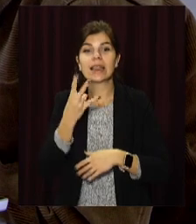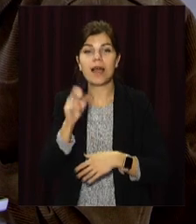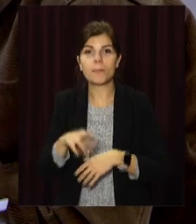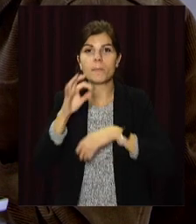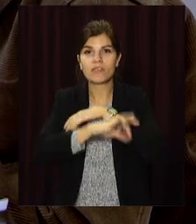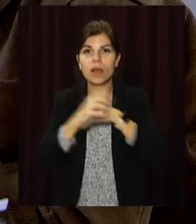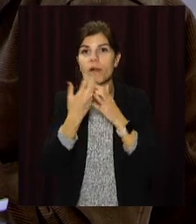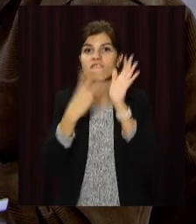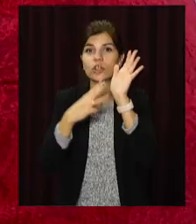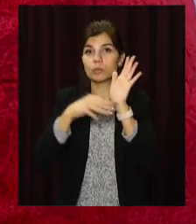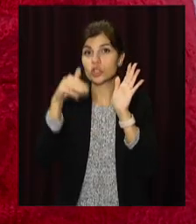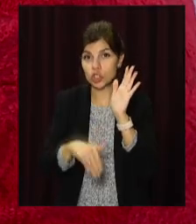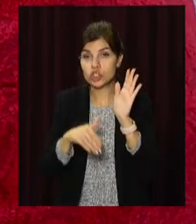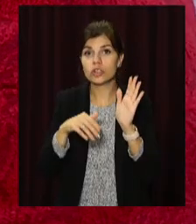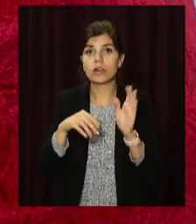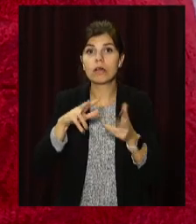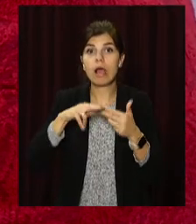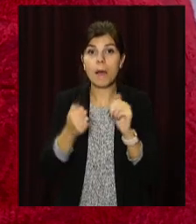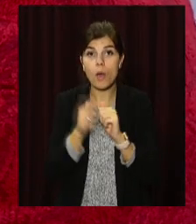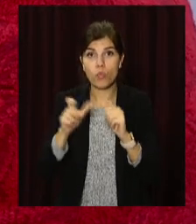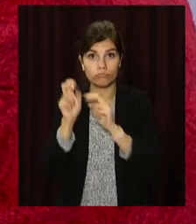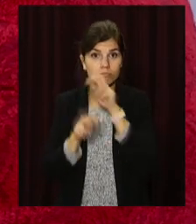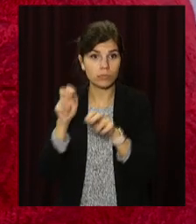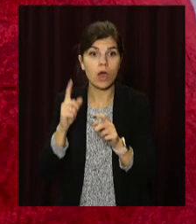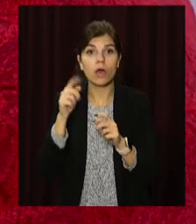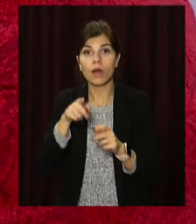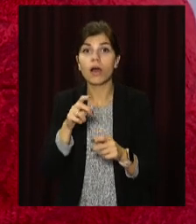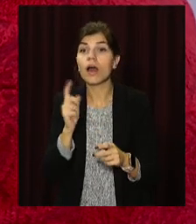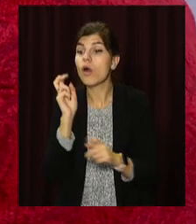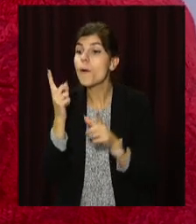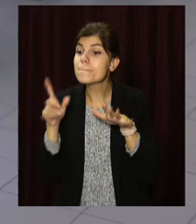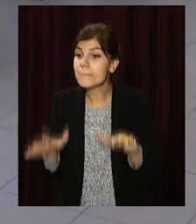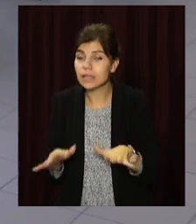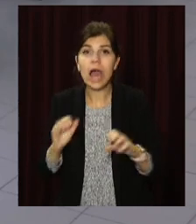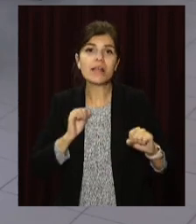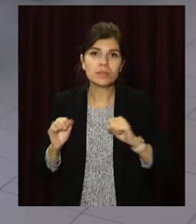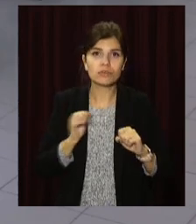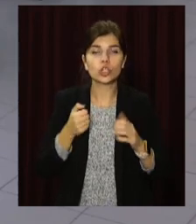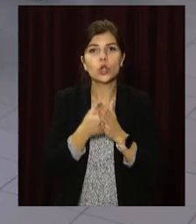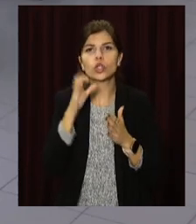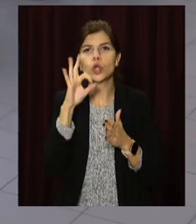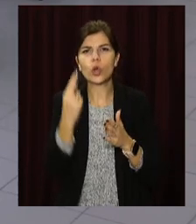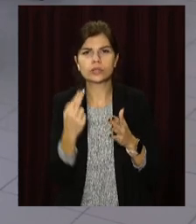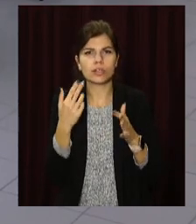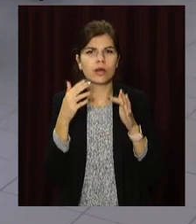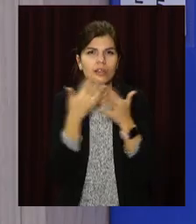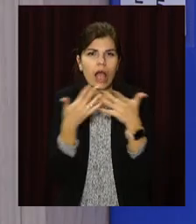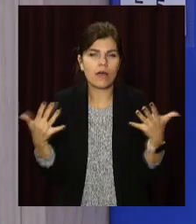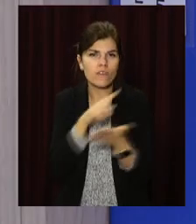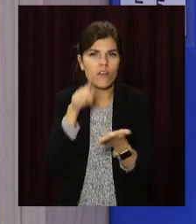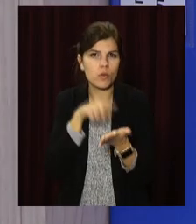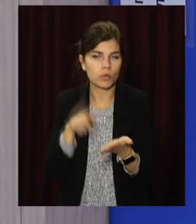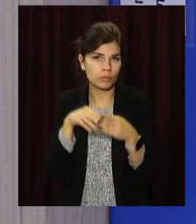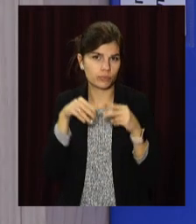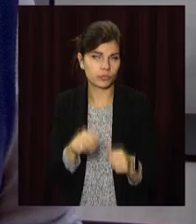спектр актуальних послуг – від адміністративних до соціальних. Найпопулярнішими сервісами з року в рік залишаються реєстрація місця проживання та